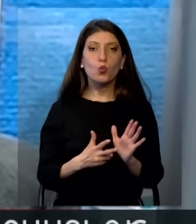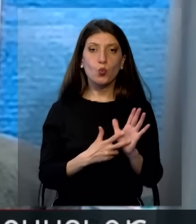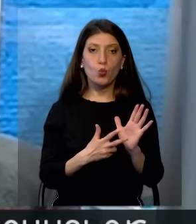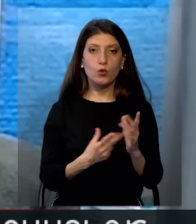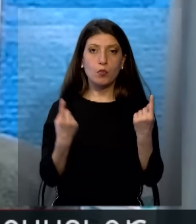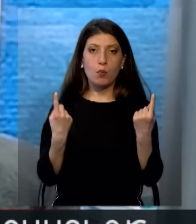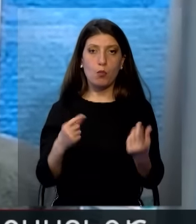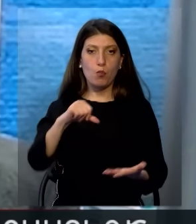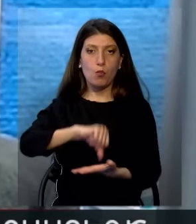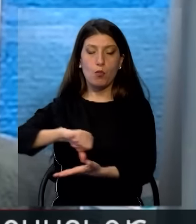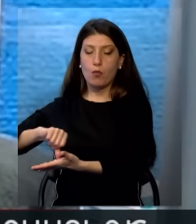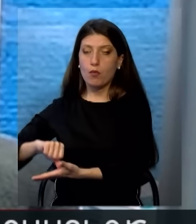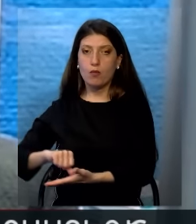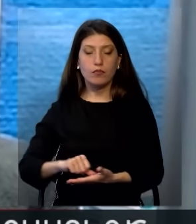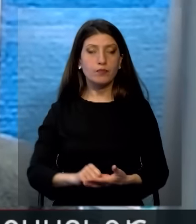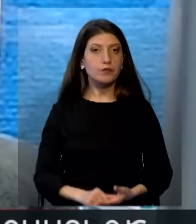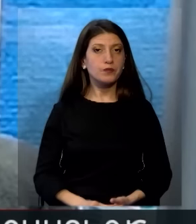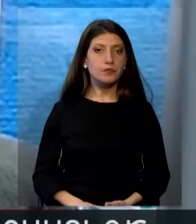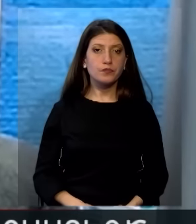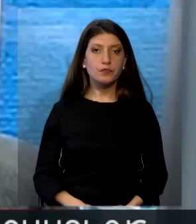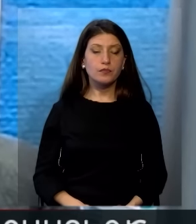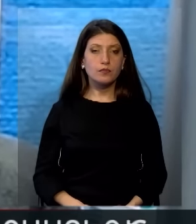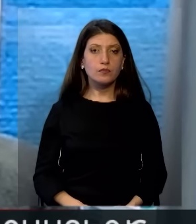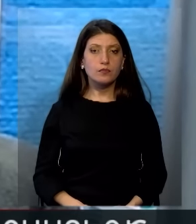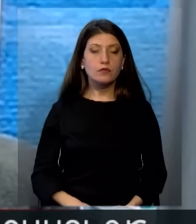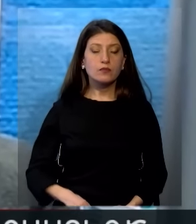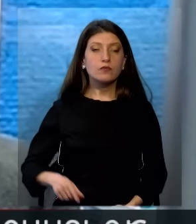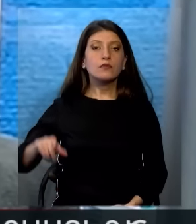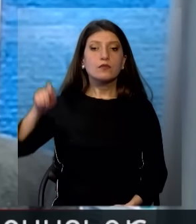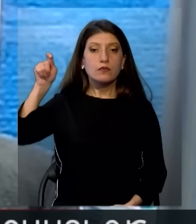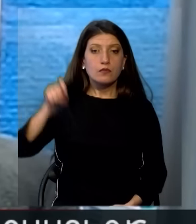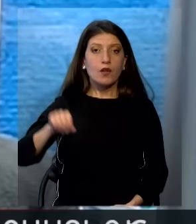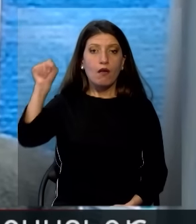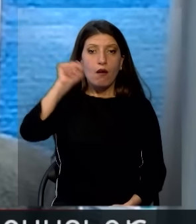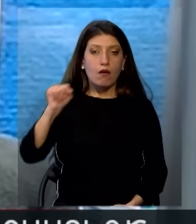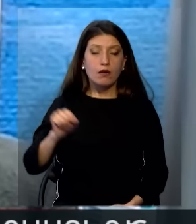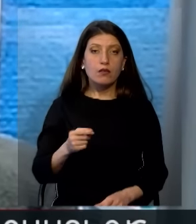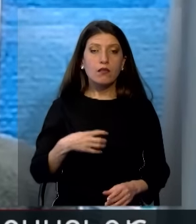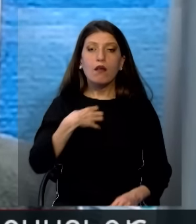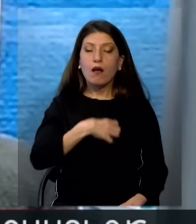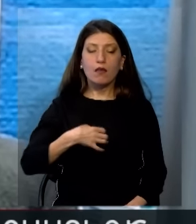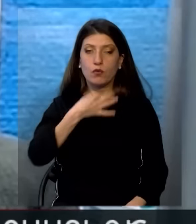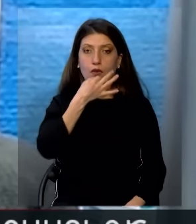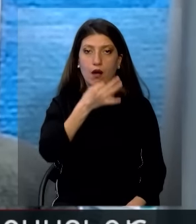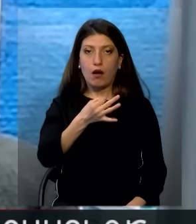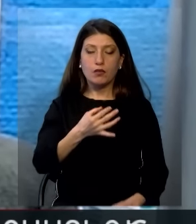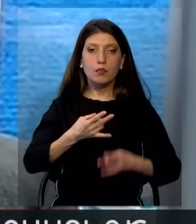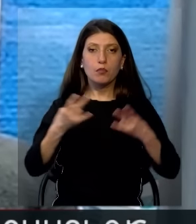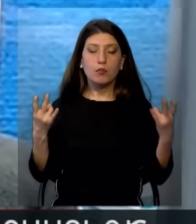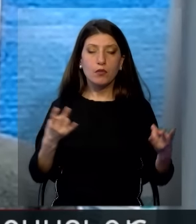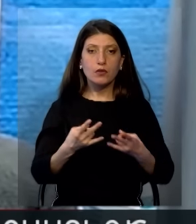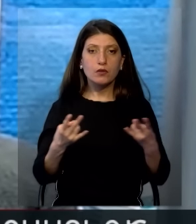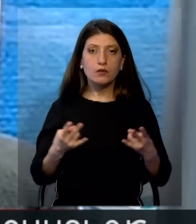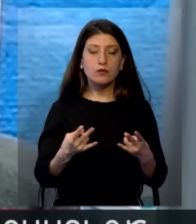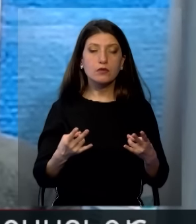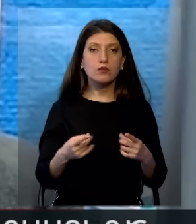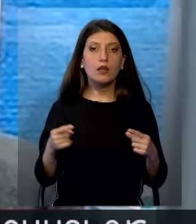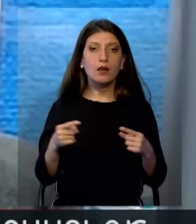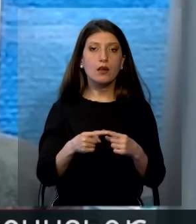պաշտոնյաներուն վերադարձը Արցախ։ Նաև կարևոր է ասել, որ պիտի հետապնդվի և պետք է